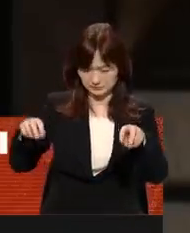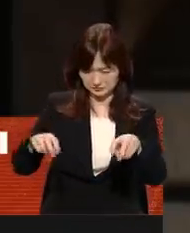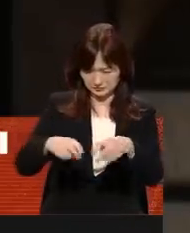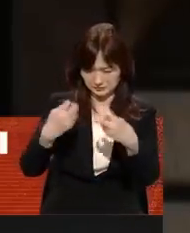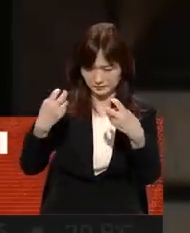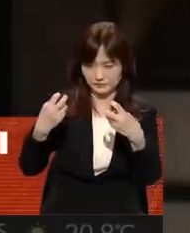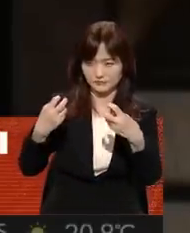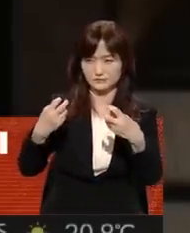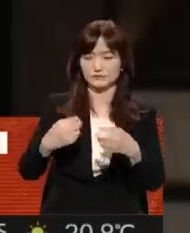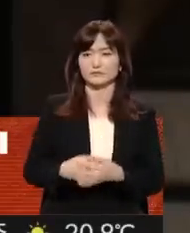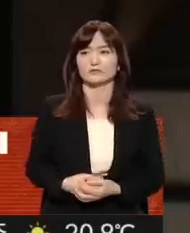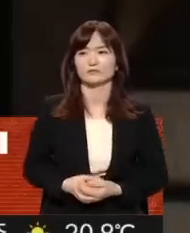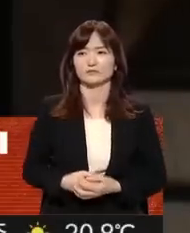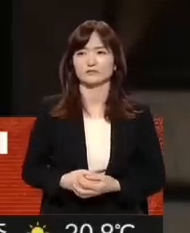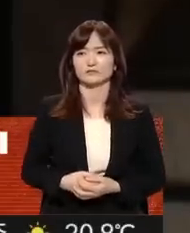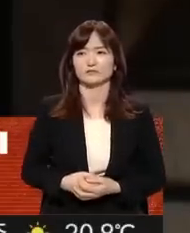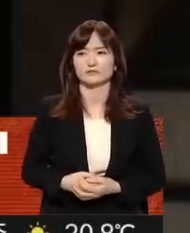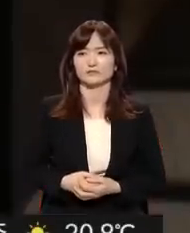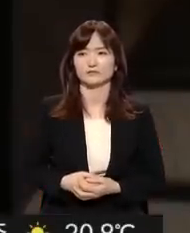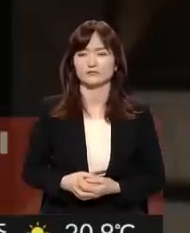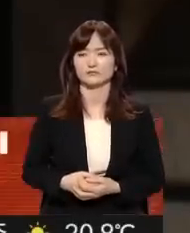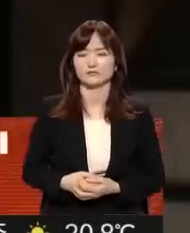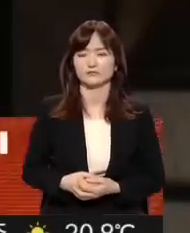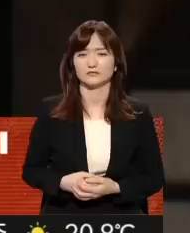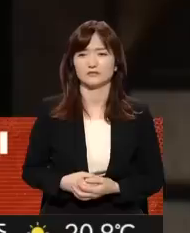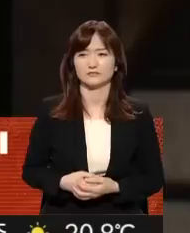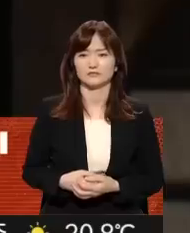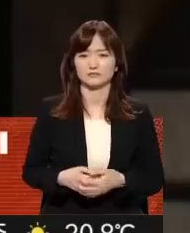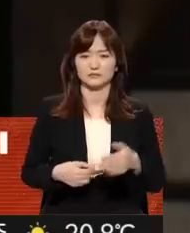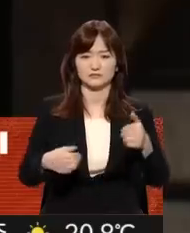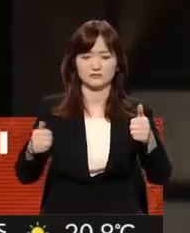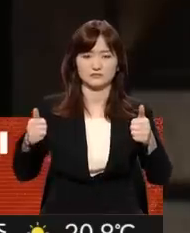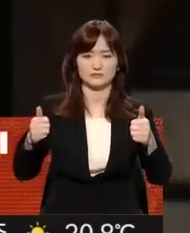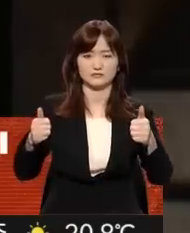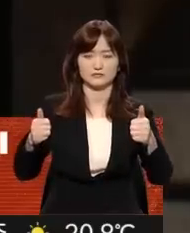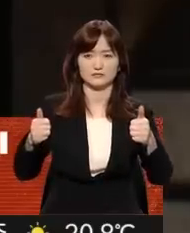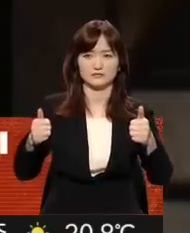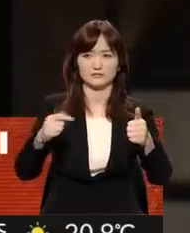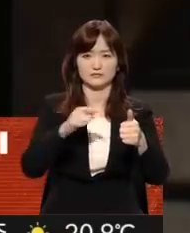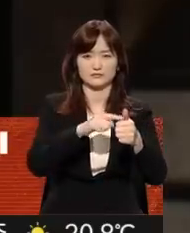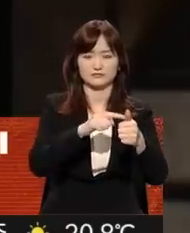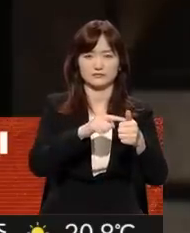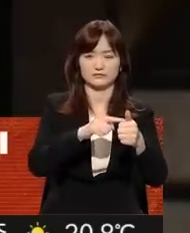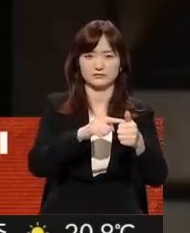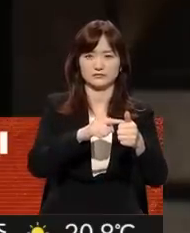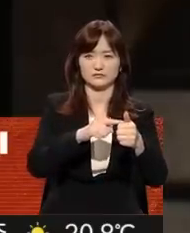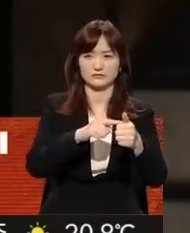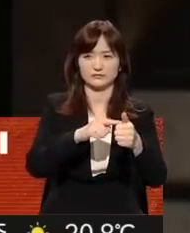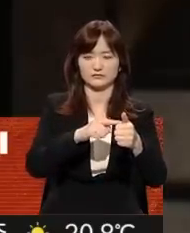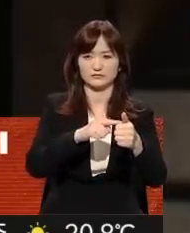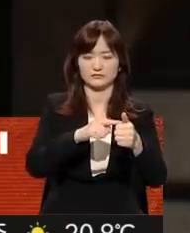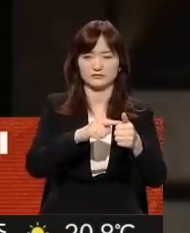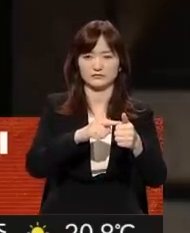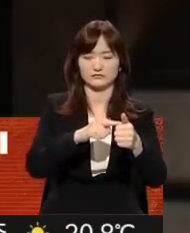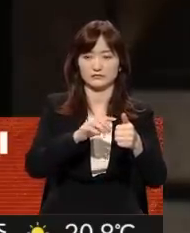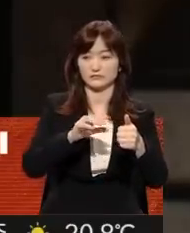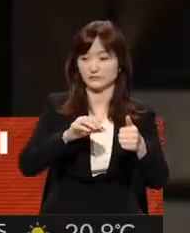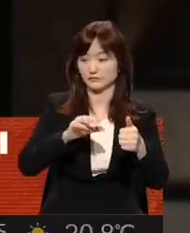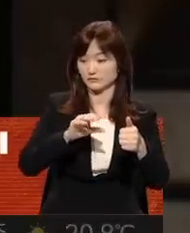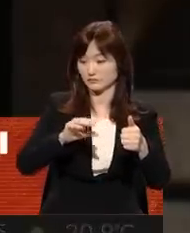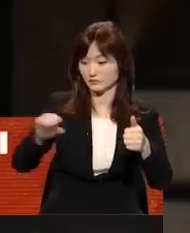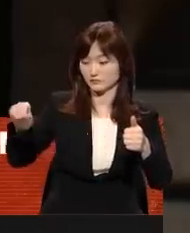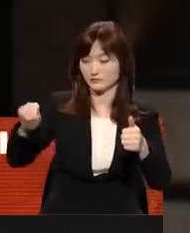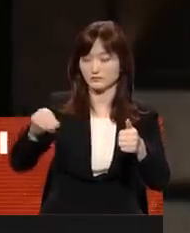일단 반대편에 있는 사람은 내가 가겠다 그래도 그 차주가 그러더라고요. 가지 마시라고. 지금 이 상태에서 떠나면 자기가 처벌받을 수